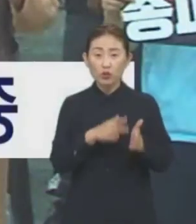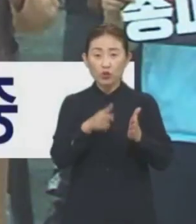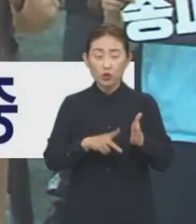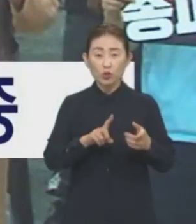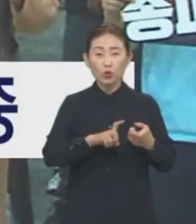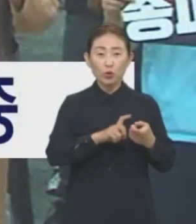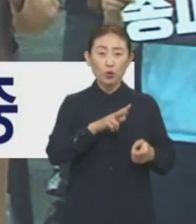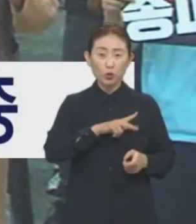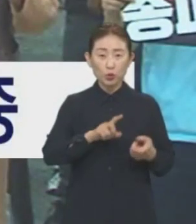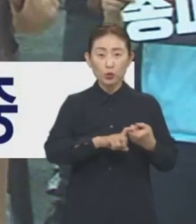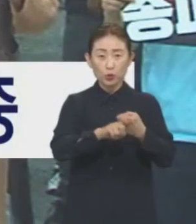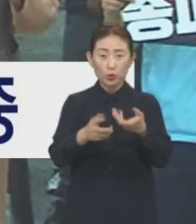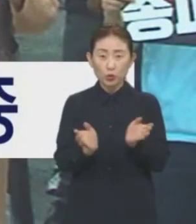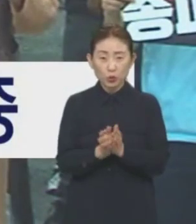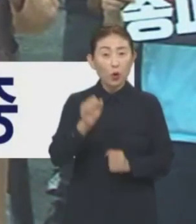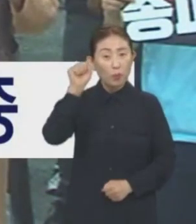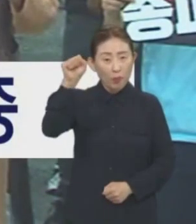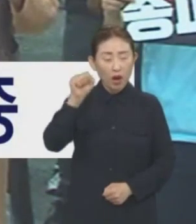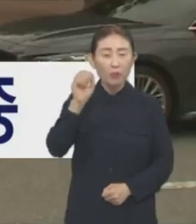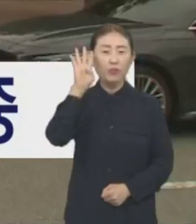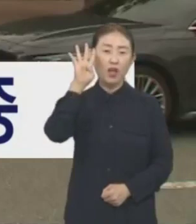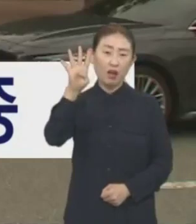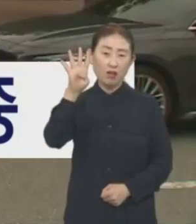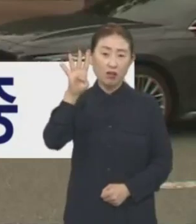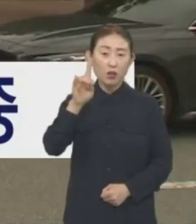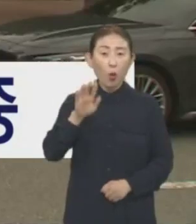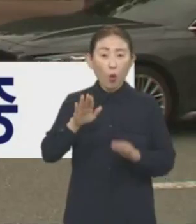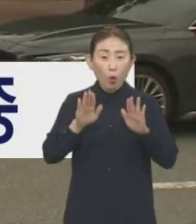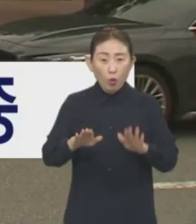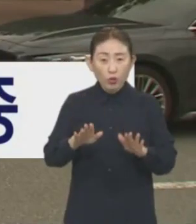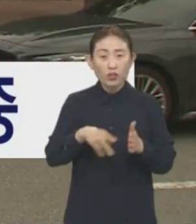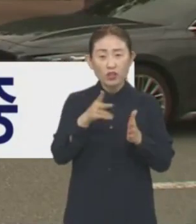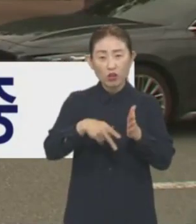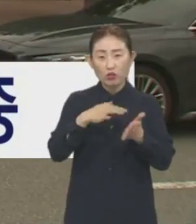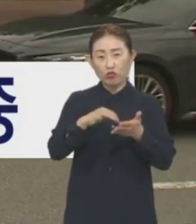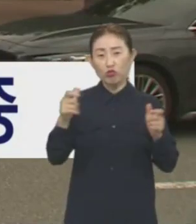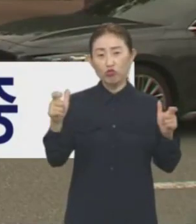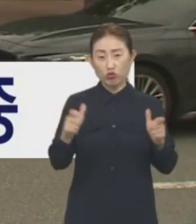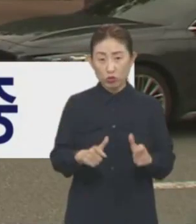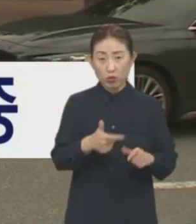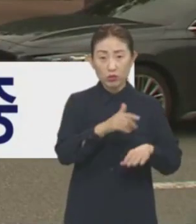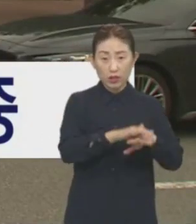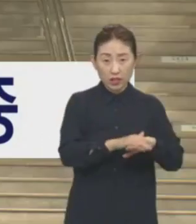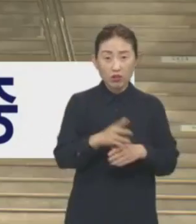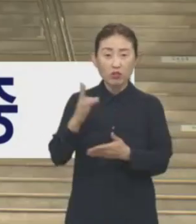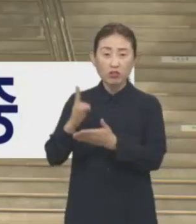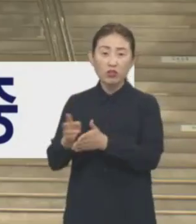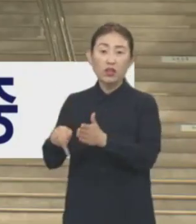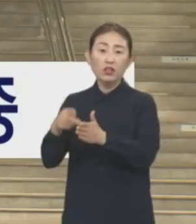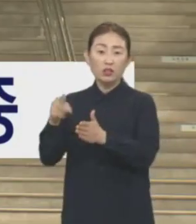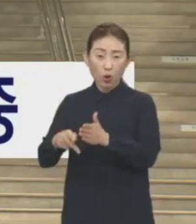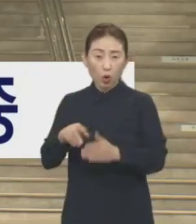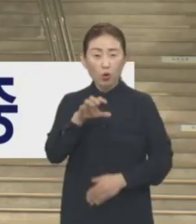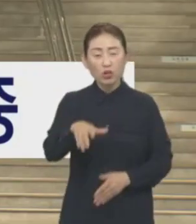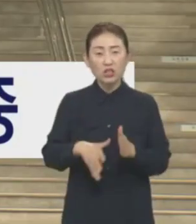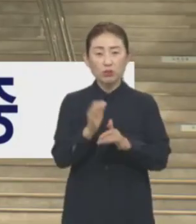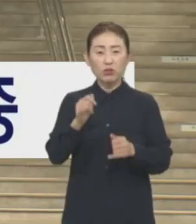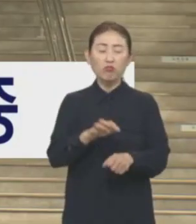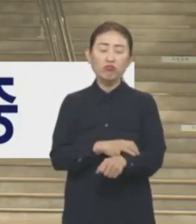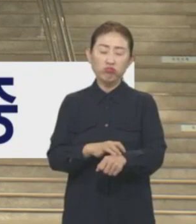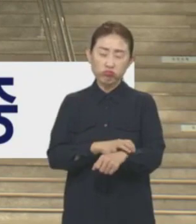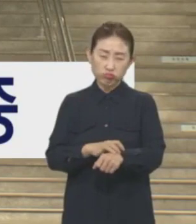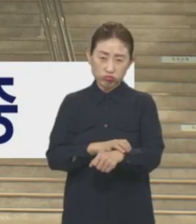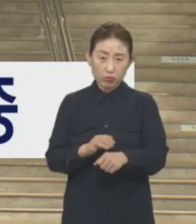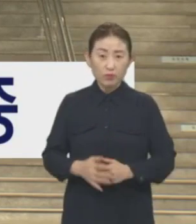전국 철도 노조 파업이 나흘째 이어지면서 일요일인 오늘 열차 감축 운행으로 대전역과 천안역 등 주요 역에서